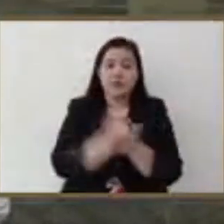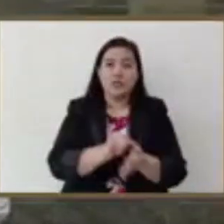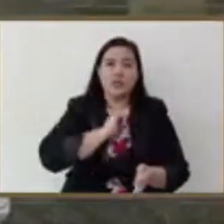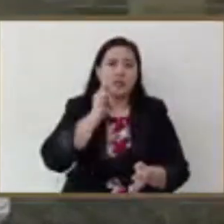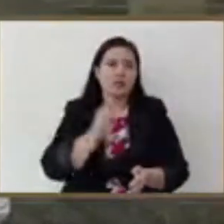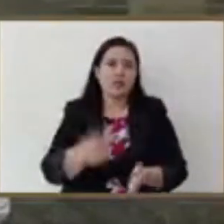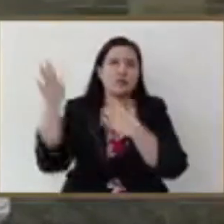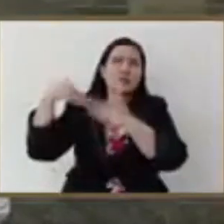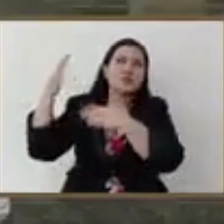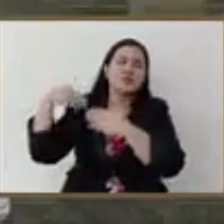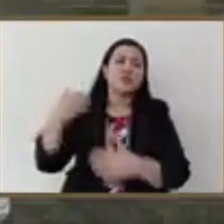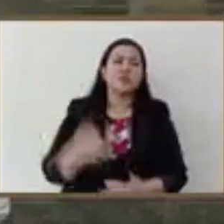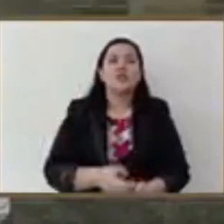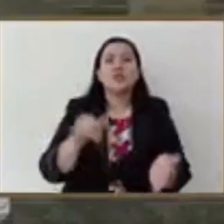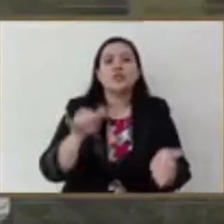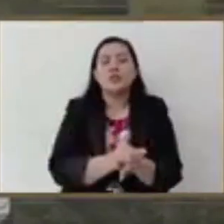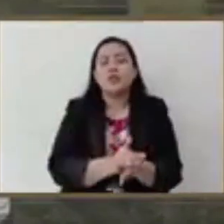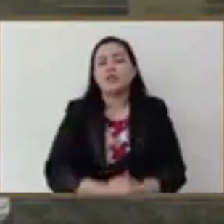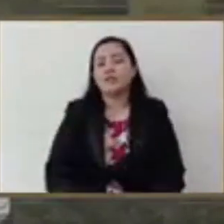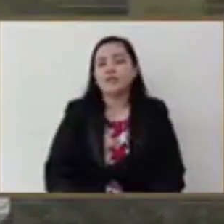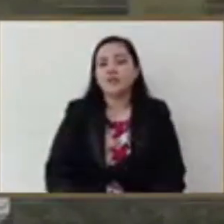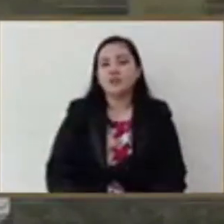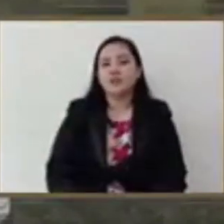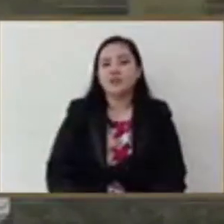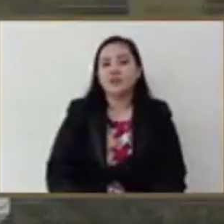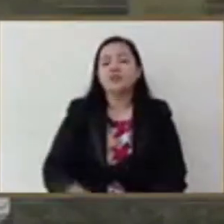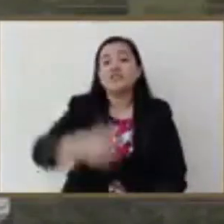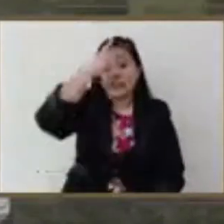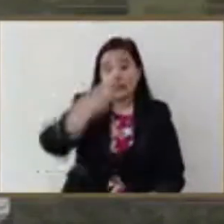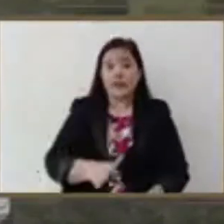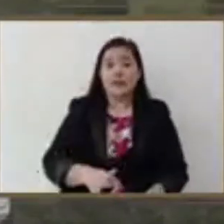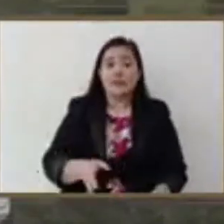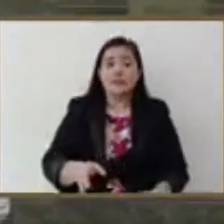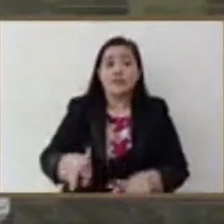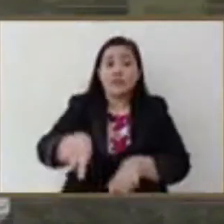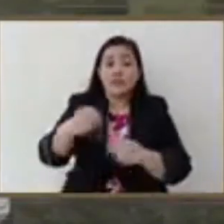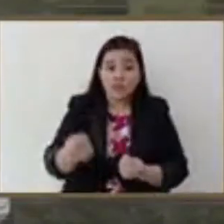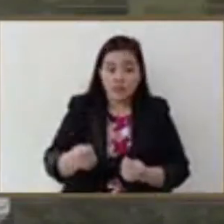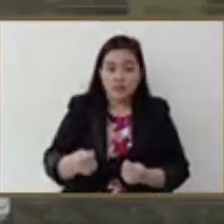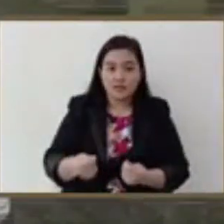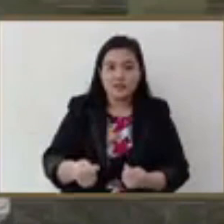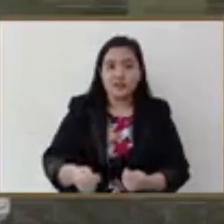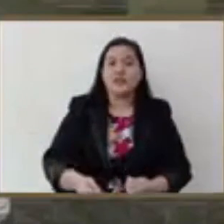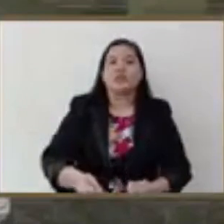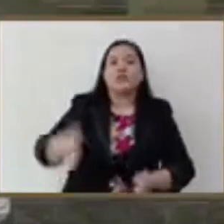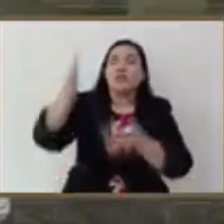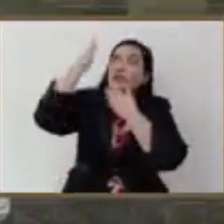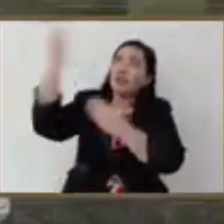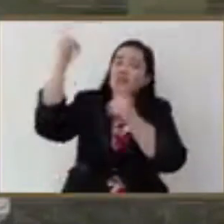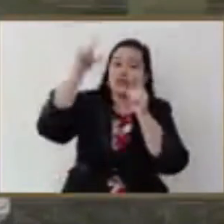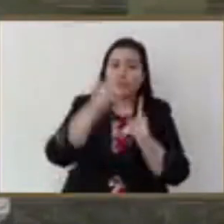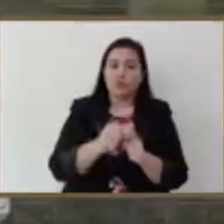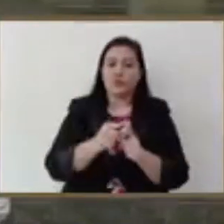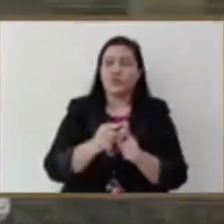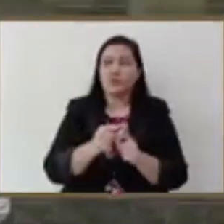pinagkatiwalaan ng Diyos ng kanyang oracles, ng kanyang salita. Okay? Ito po, mga kapatid, pinagkatiwala. Dito